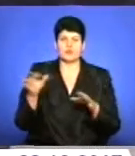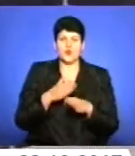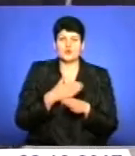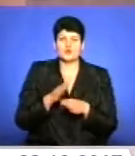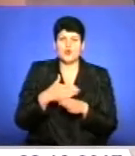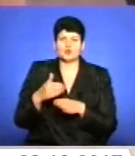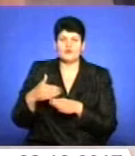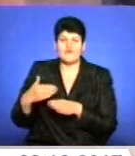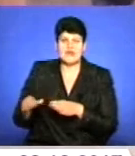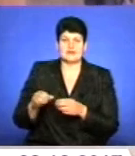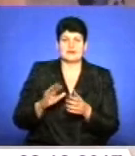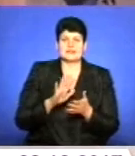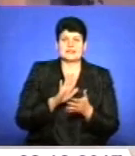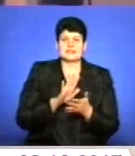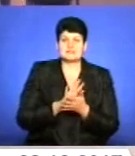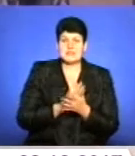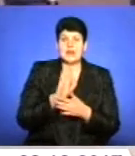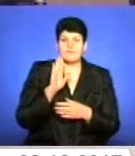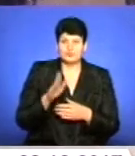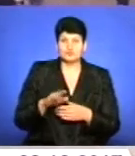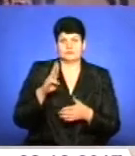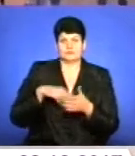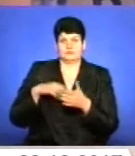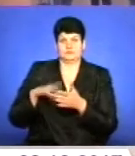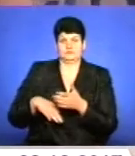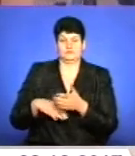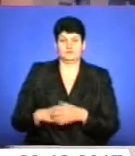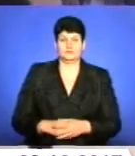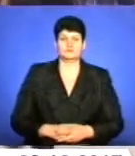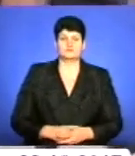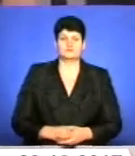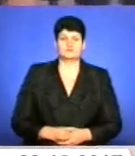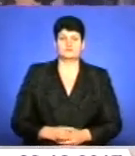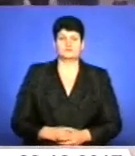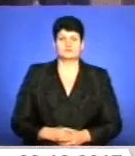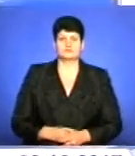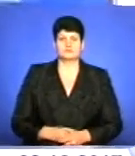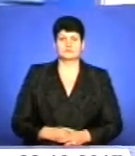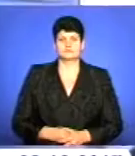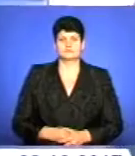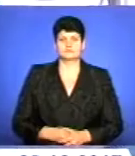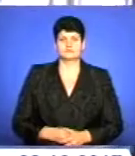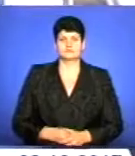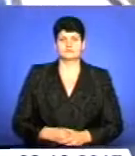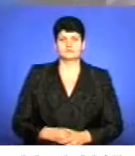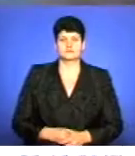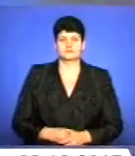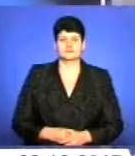сміття передбачено накладення адміністративних санкцій. Анжела Шова, Юрій Багрій, Вісті, ТТБ.